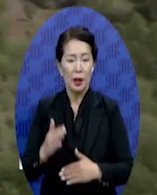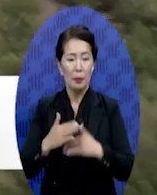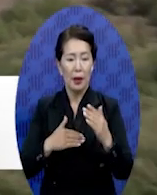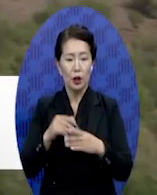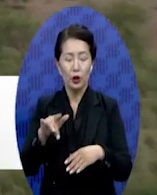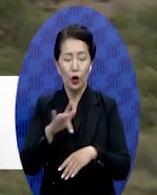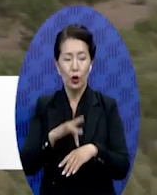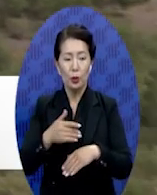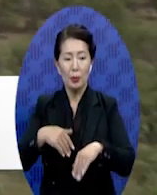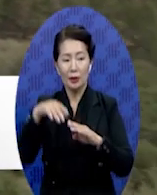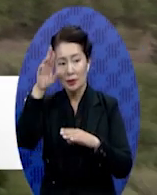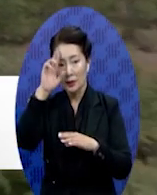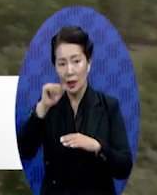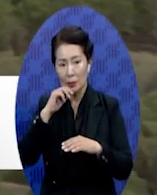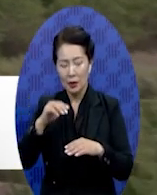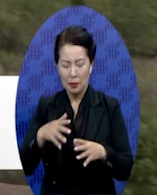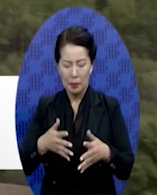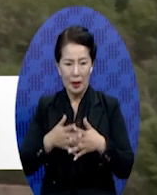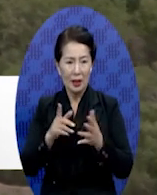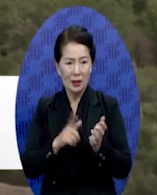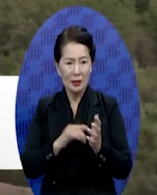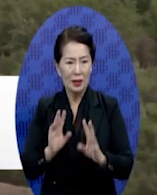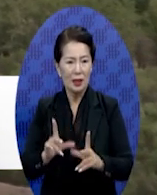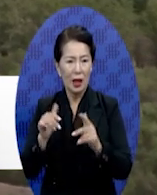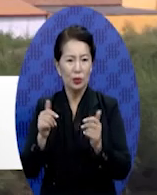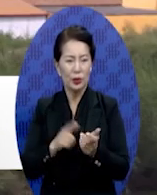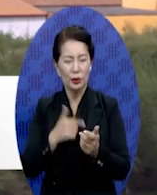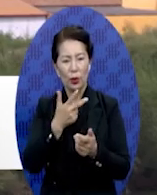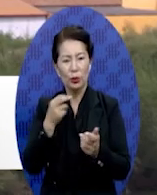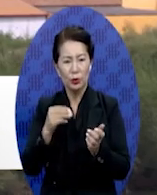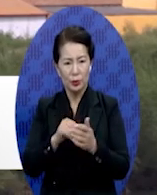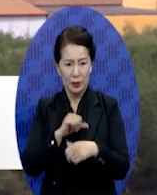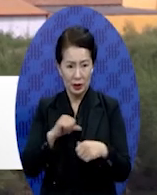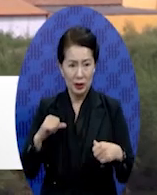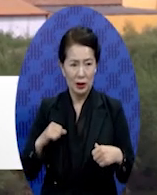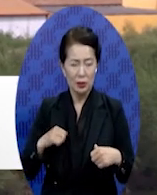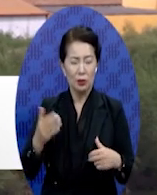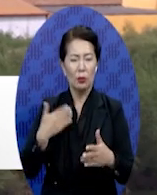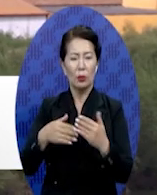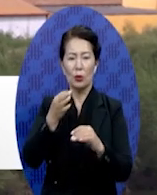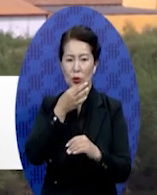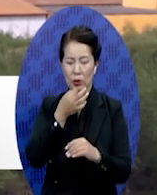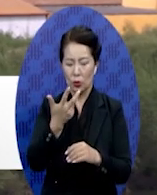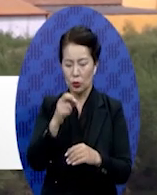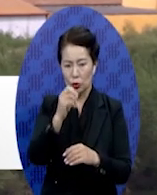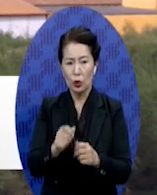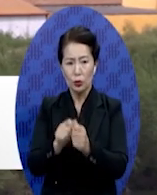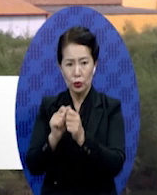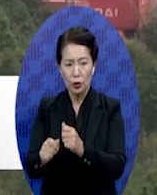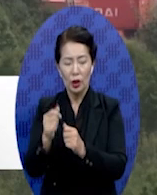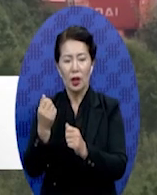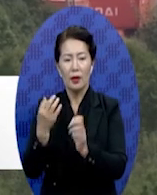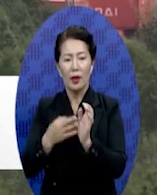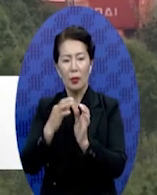авсан мэдээллээр орон сууцны хэрэгцээг сайжруулах шаардлагатай 300 мянган гаруй үрх байна. Гэхдээ тэдний дийлэнх нь урьдчилгаа 30% төлөөд ипотекийн